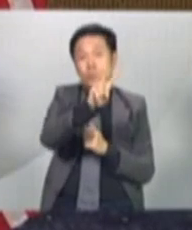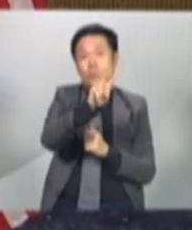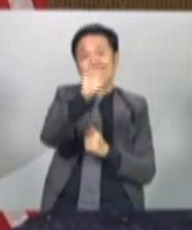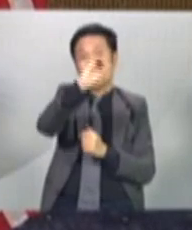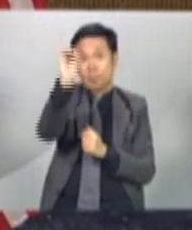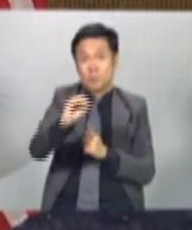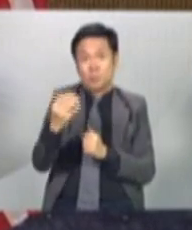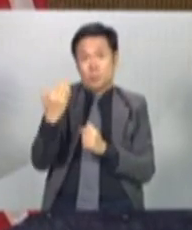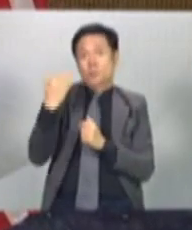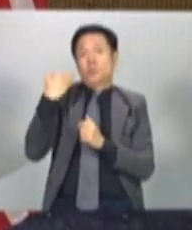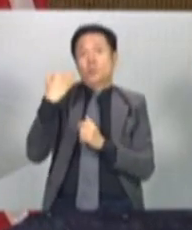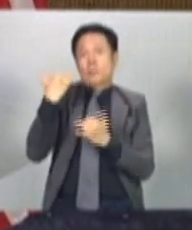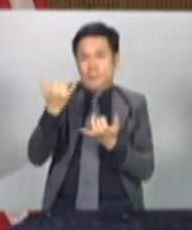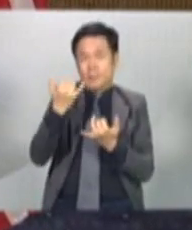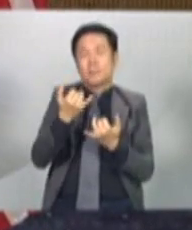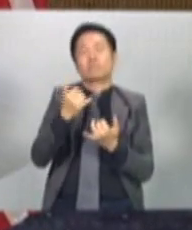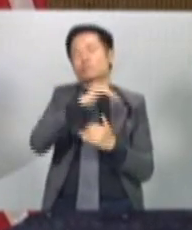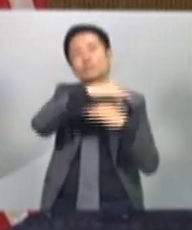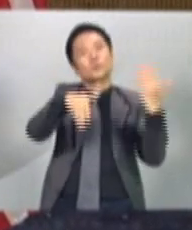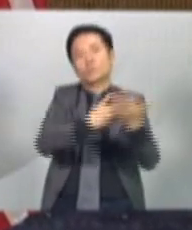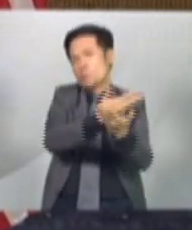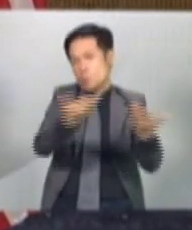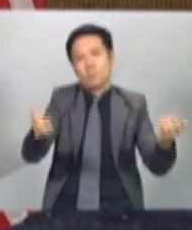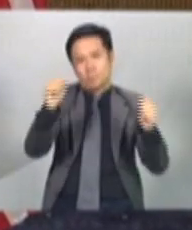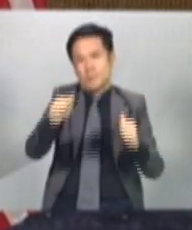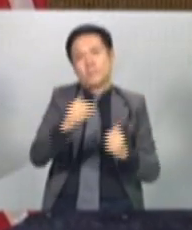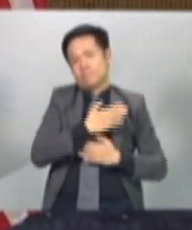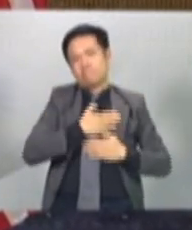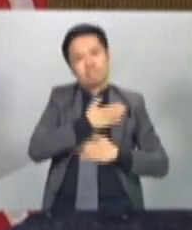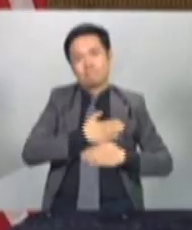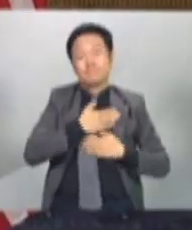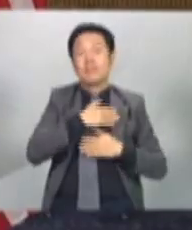dimaklumkan sebelum dihakan terus dinikmati oleh semua pengguna isi rumah